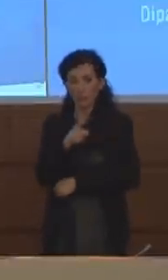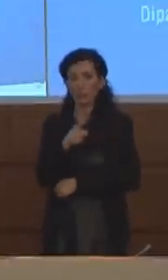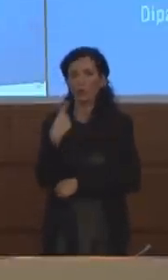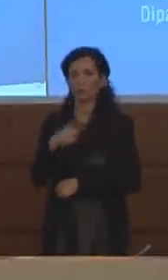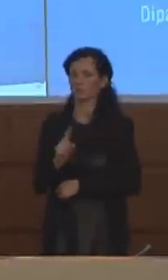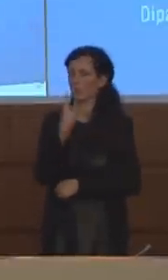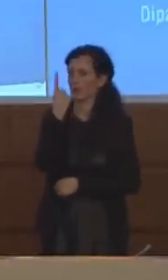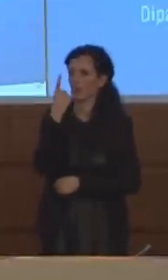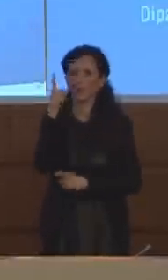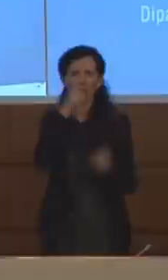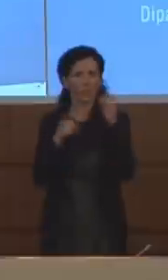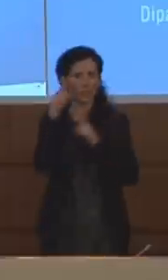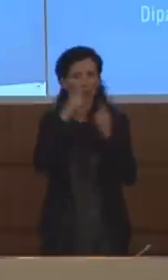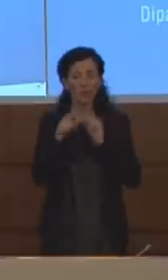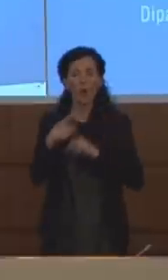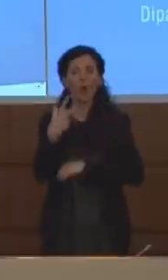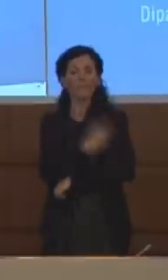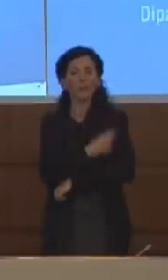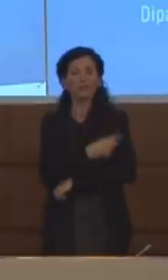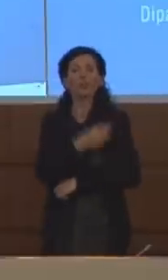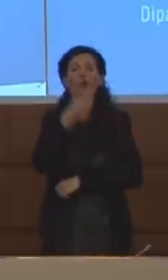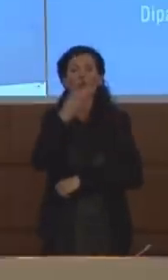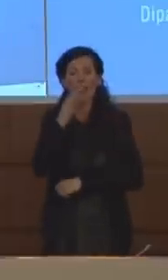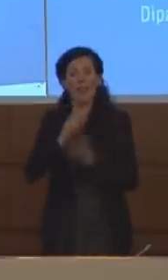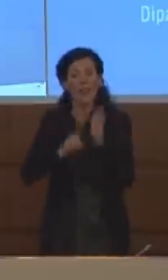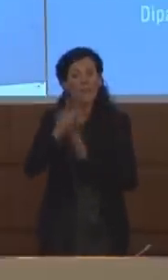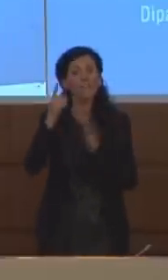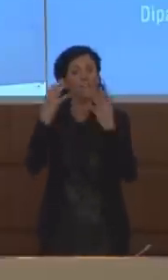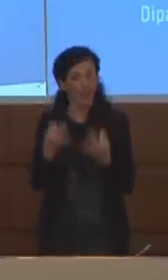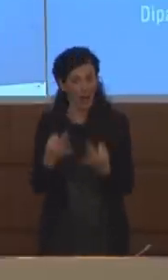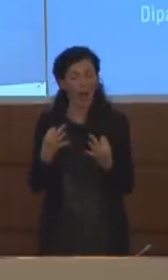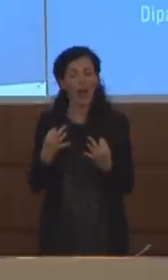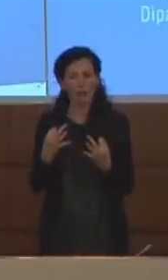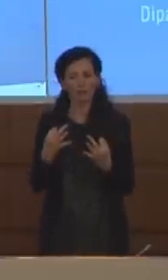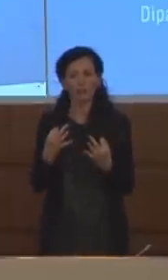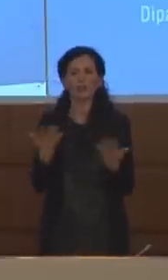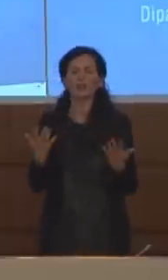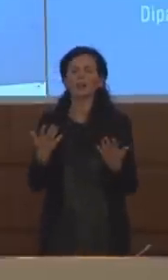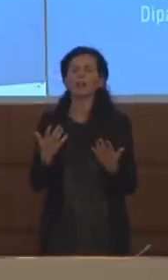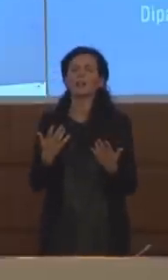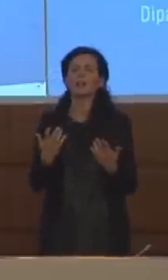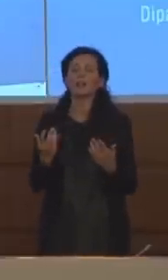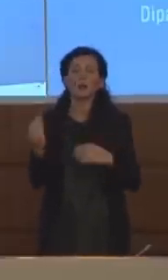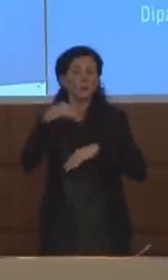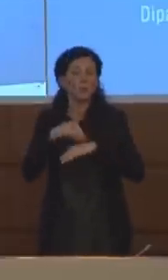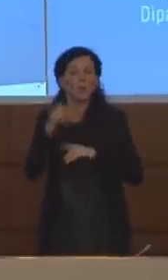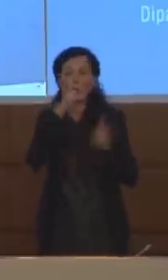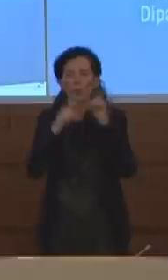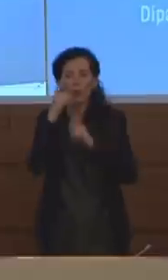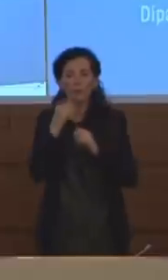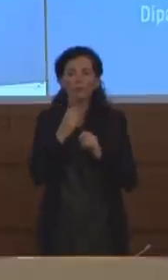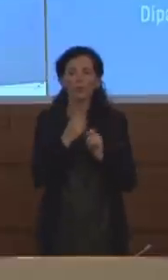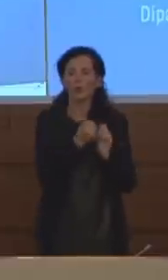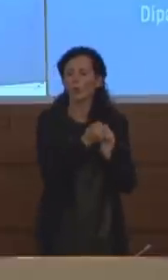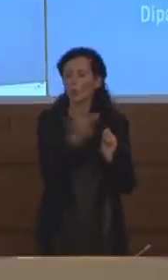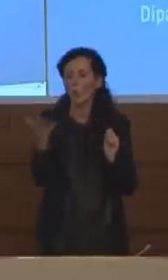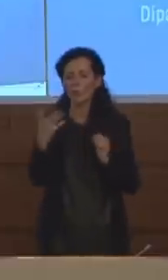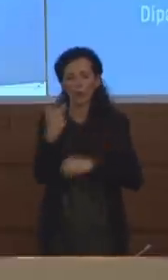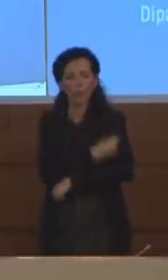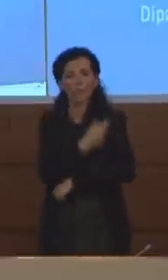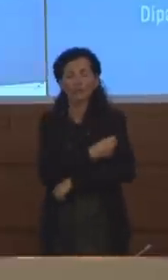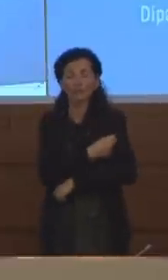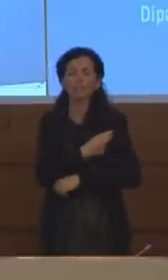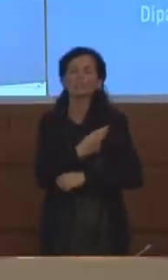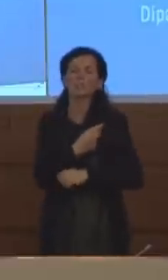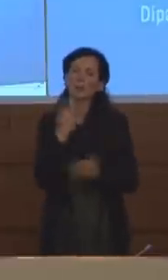è la avere un vaccino efficace seconda preoccupazione terza preoccupazione avere una quantità di dosi tali da proteggere la popolazione e